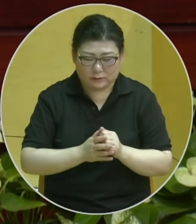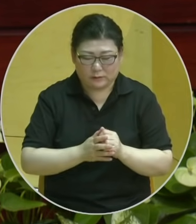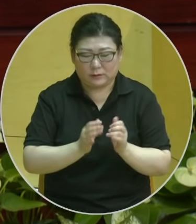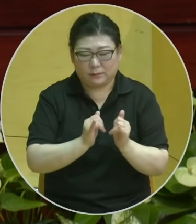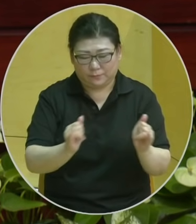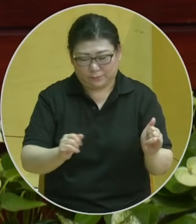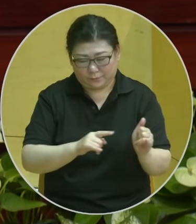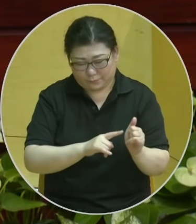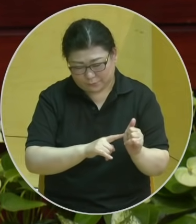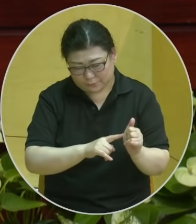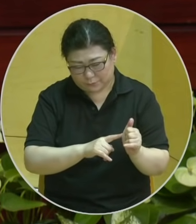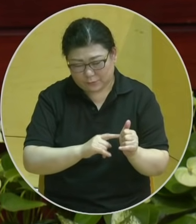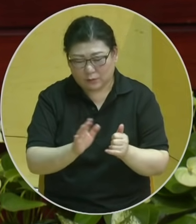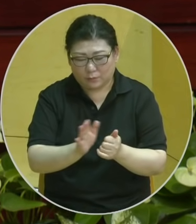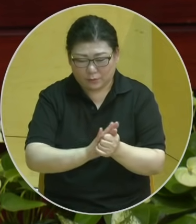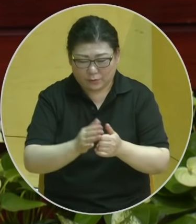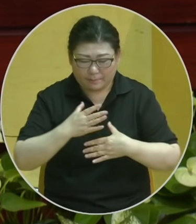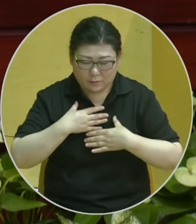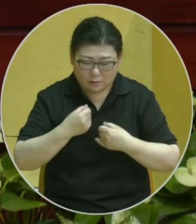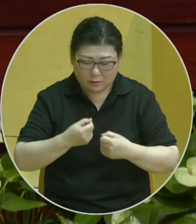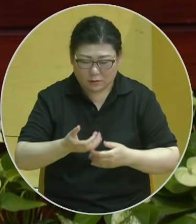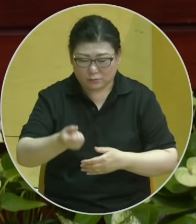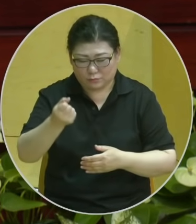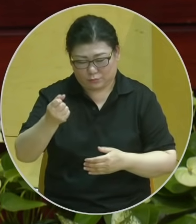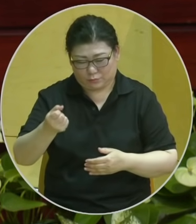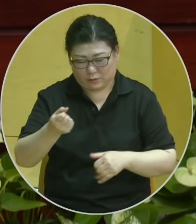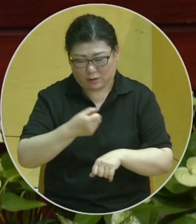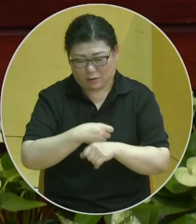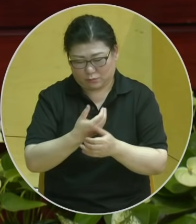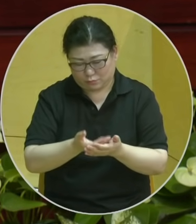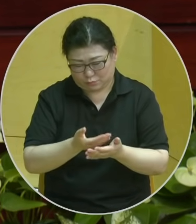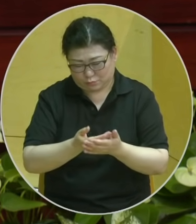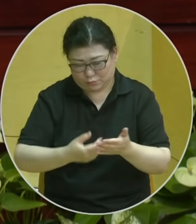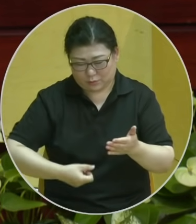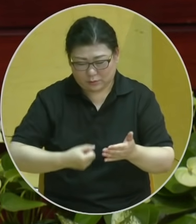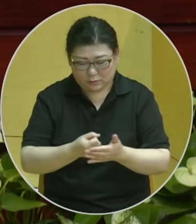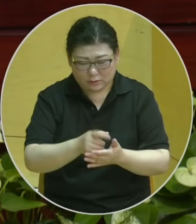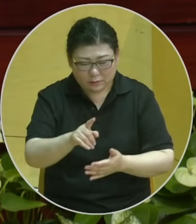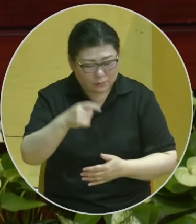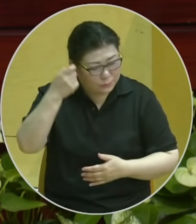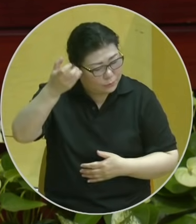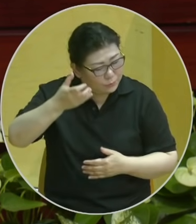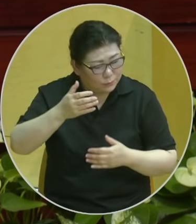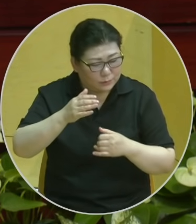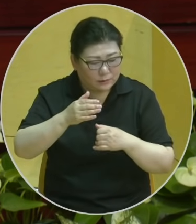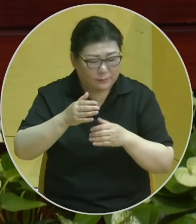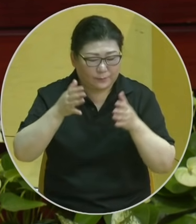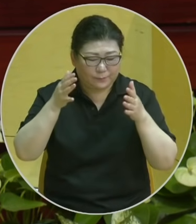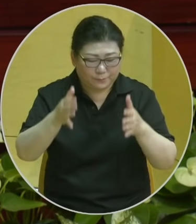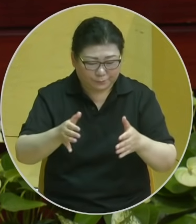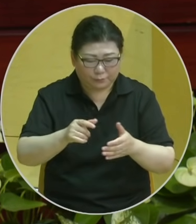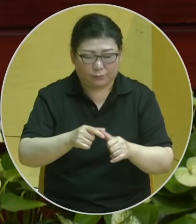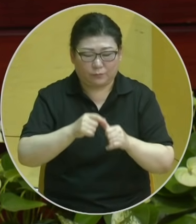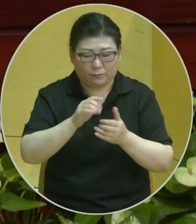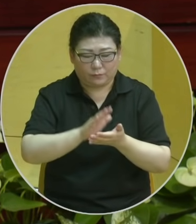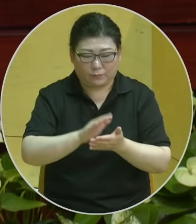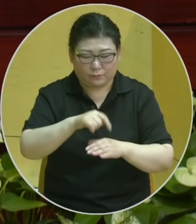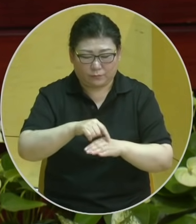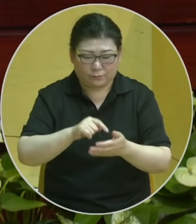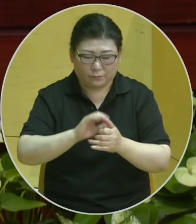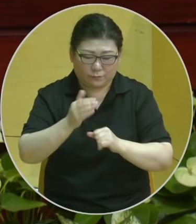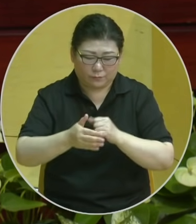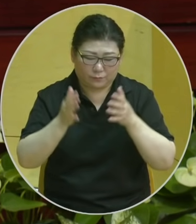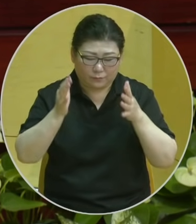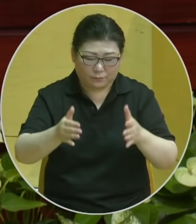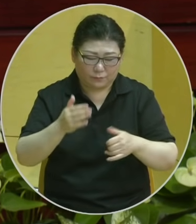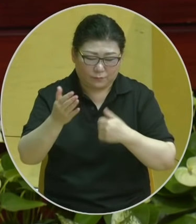평강을 누리게 하옵소서 작정한 한 영혼을 향한 구원의 열정과 열방을 향한 하나님의 선교의 비전이